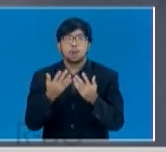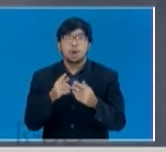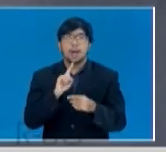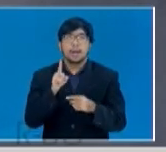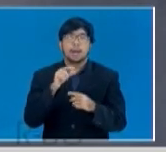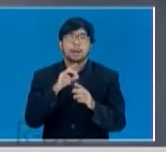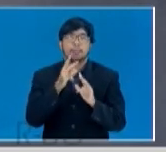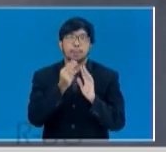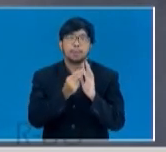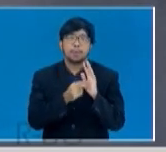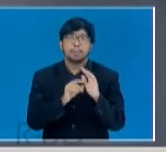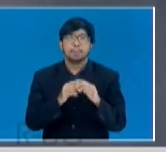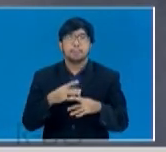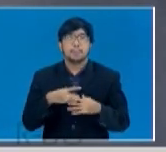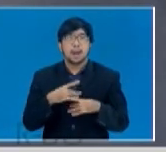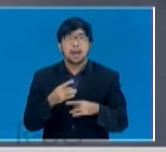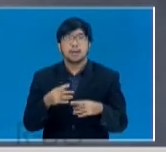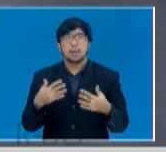ini?